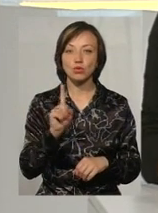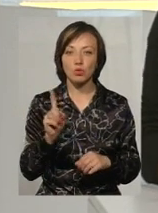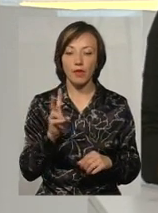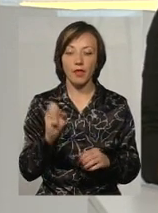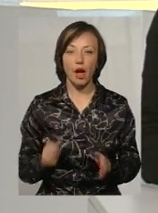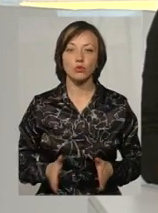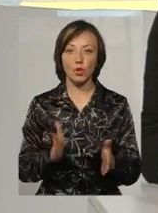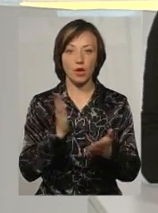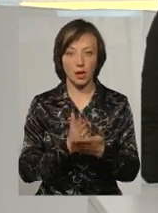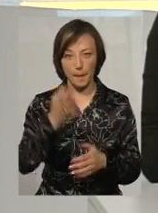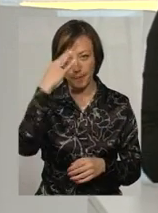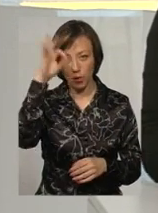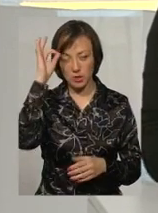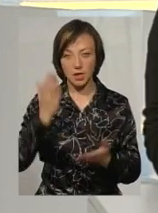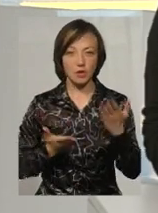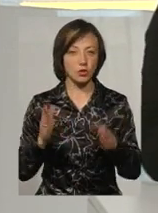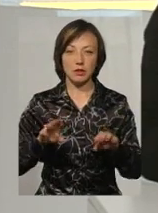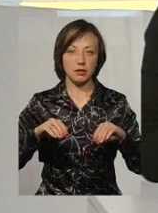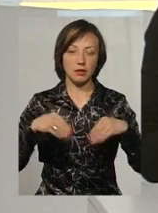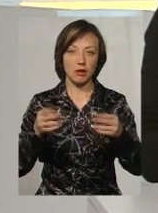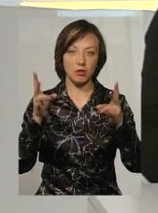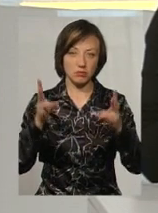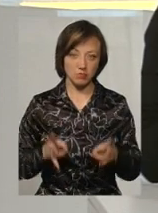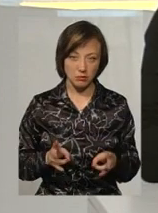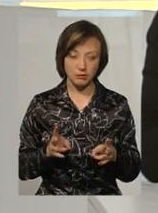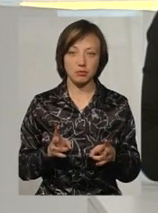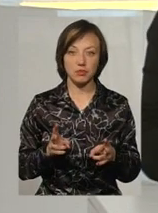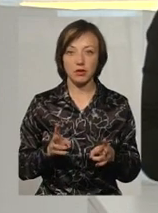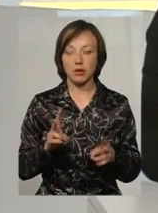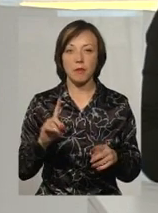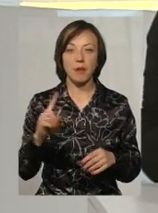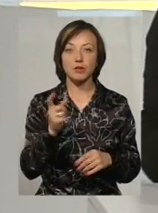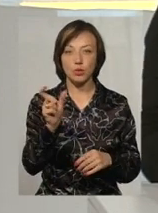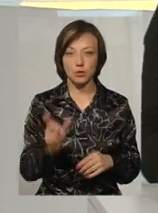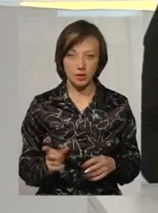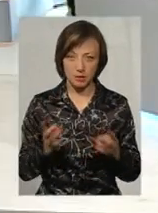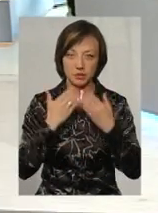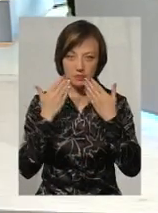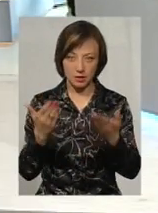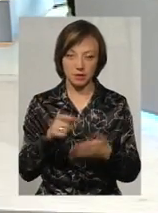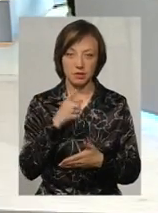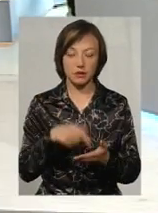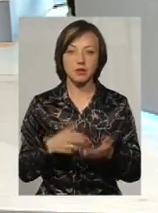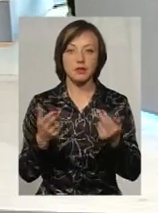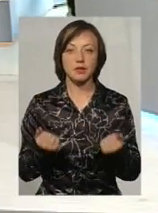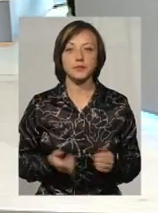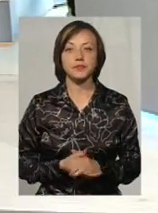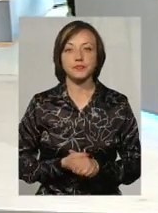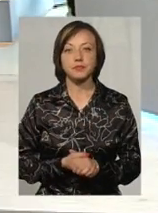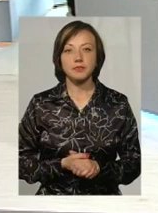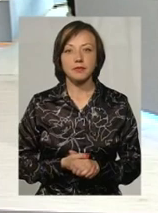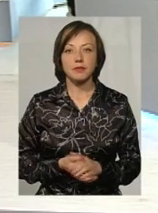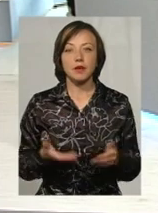дорогах є поліція, і якщо, не дай Бог, щось стається, це перша людина, до якої потрібно звертатись, так? Так, звісно. Тобто ми